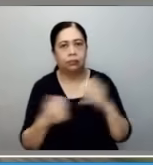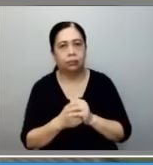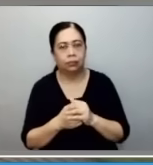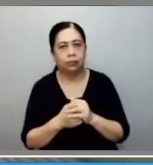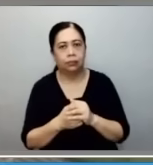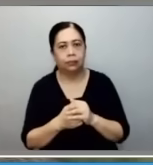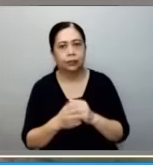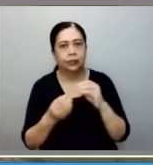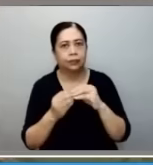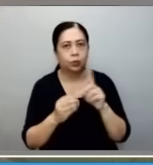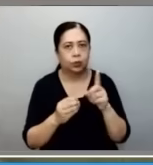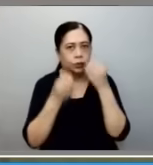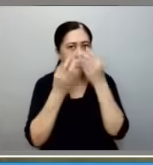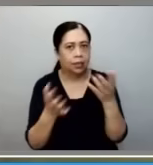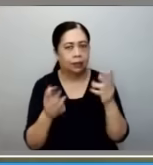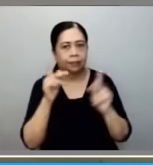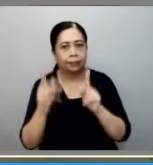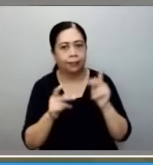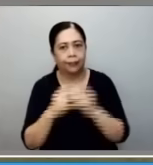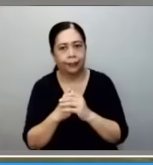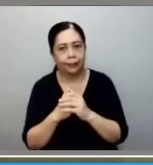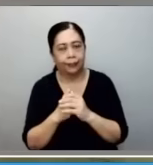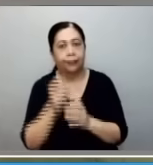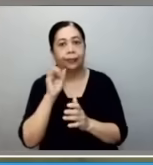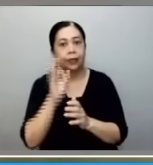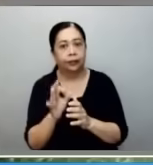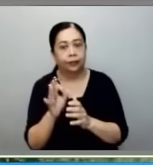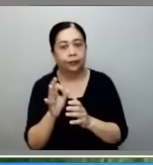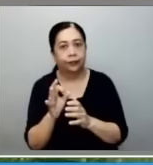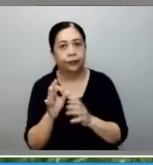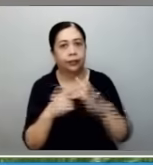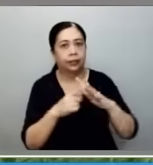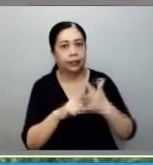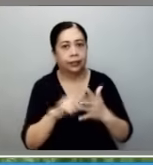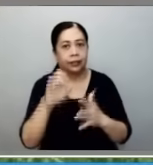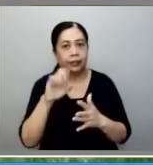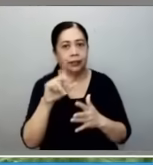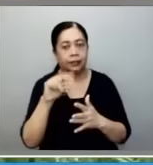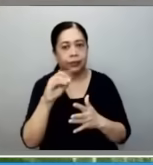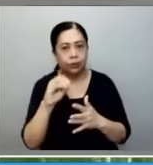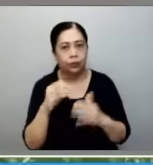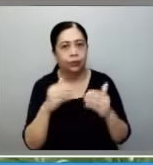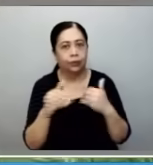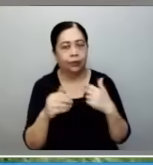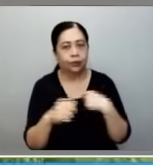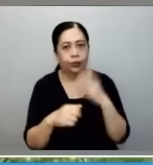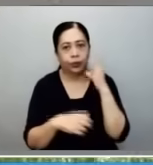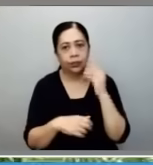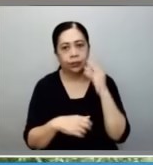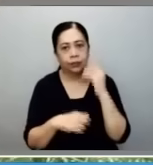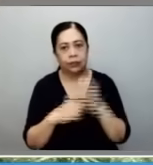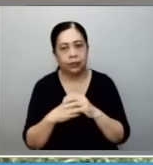1, sinasabi na po natin sa taong bayan na kapag nagsisimula ang El Nino, bago po natin maranasan yung